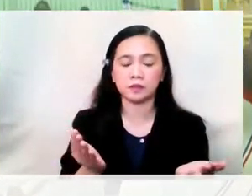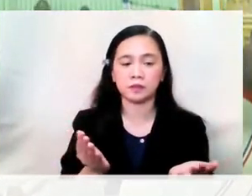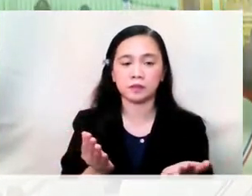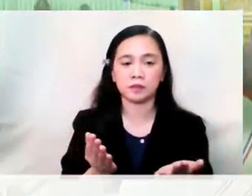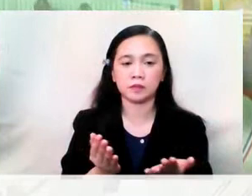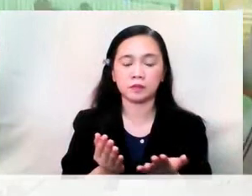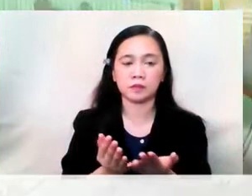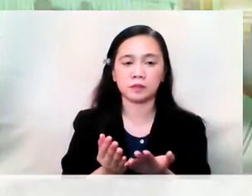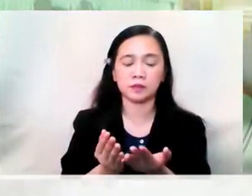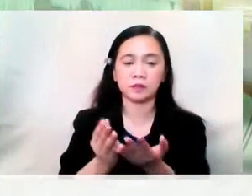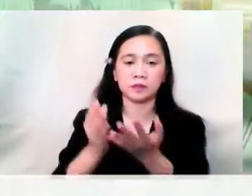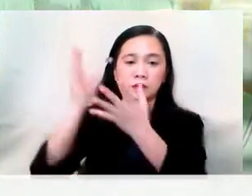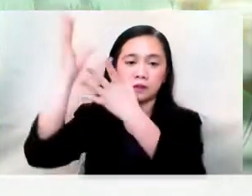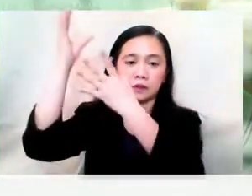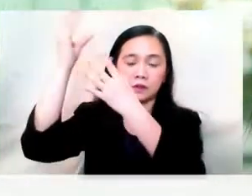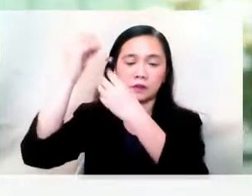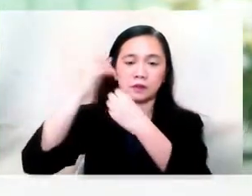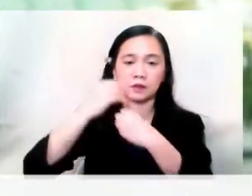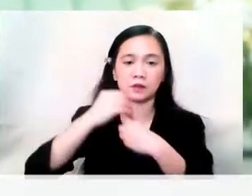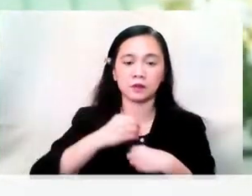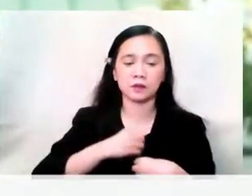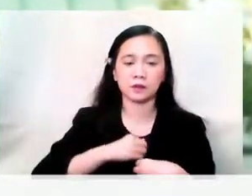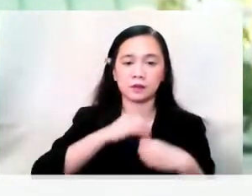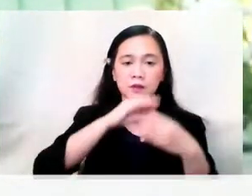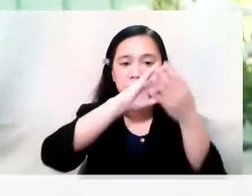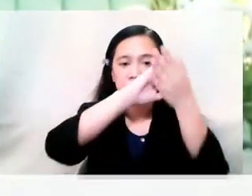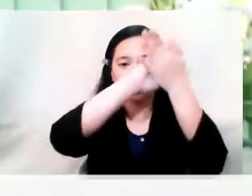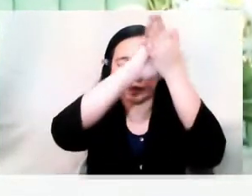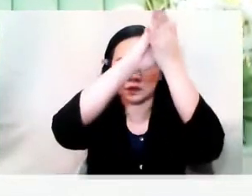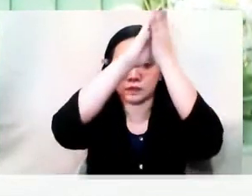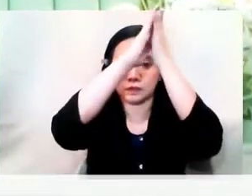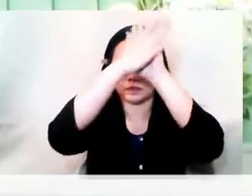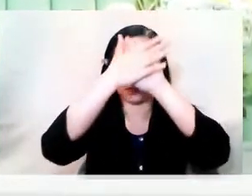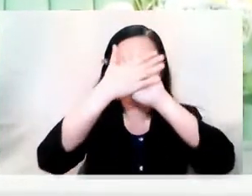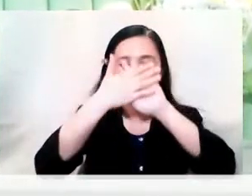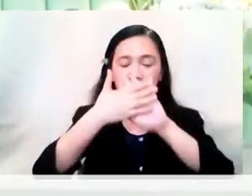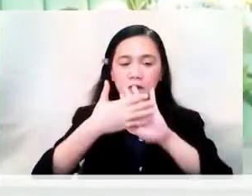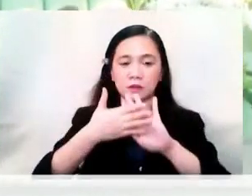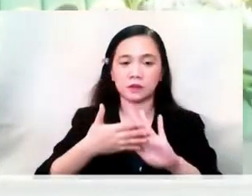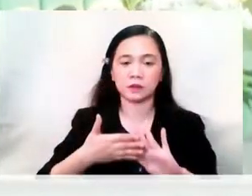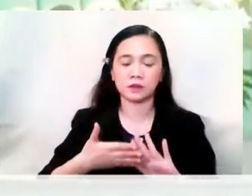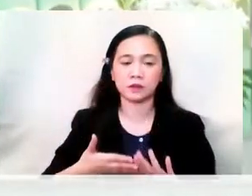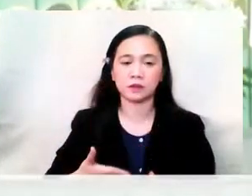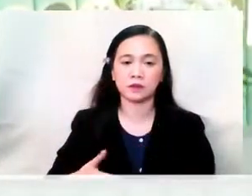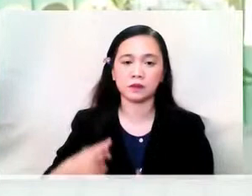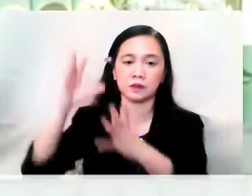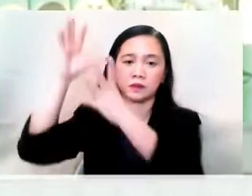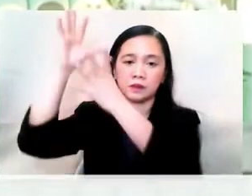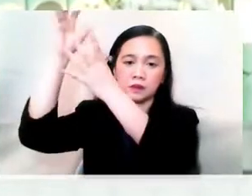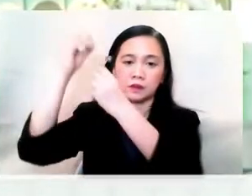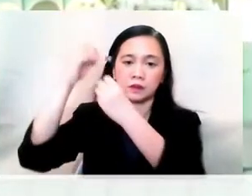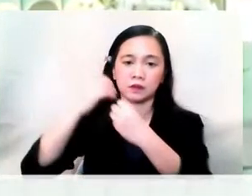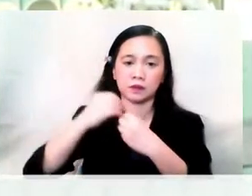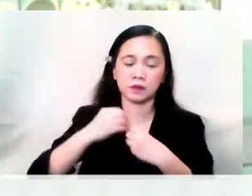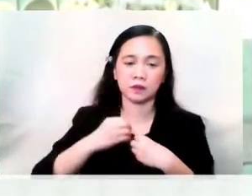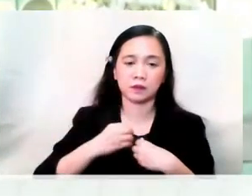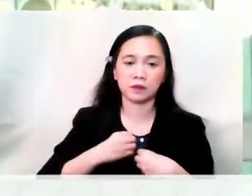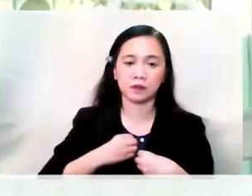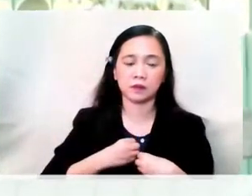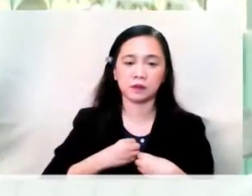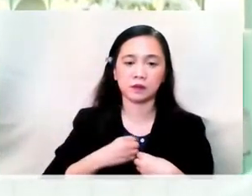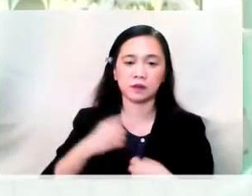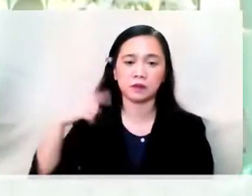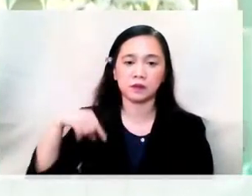nobis pace, dona nobis pace, dona nobis